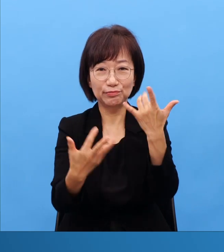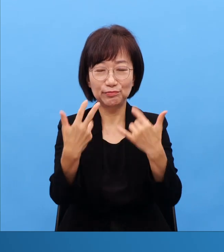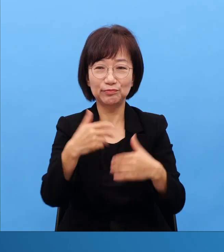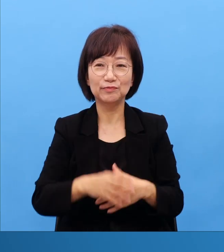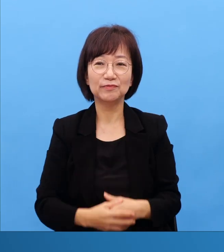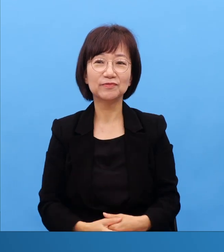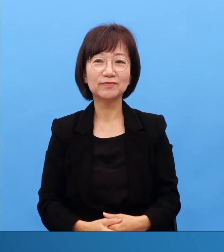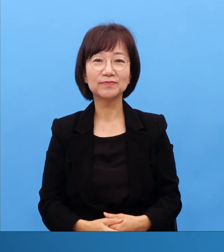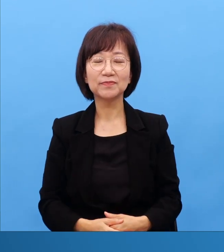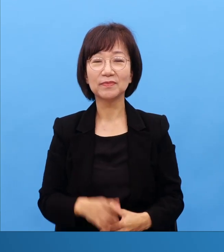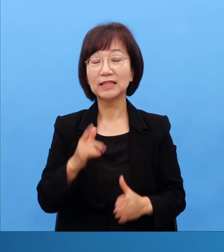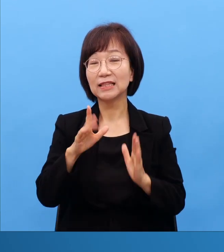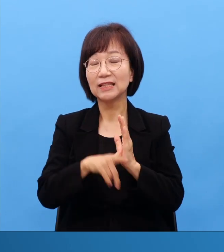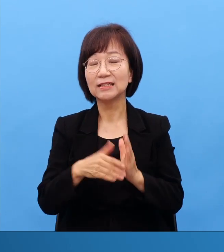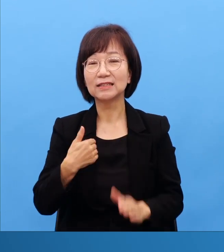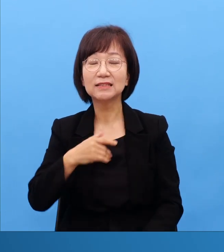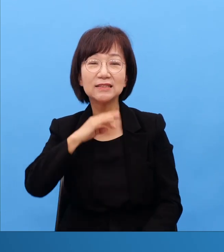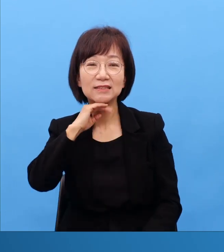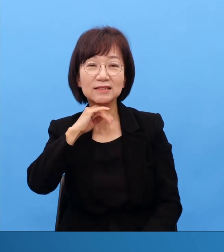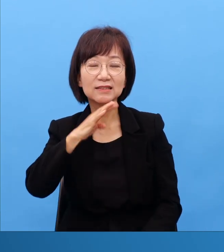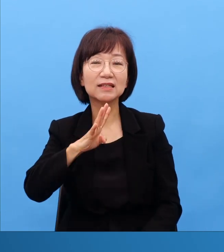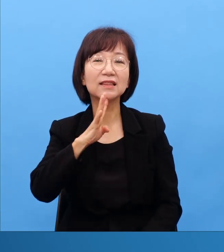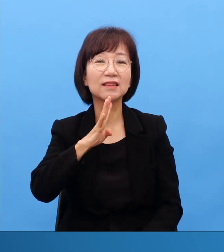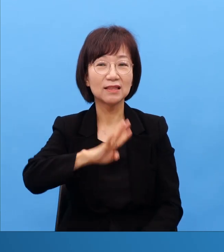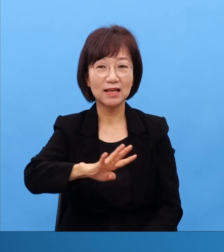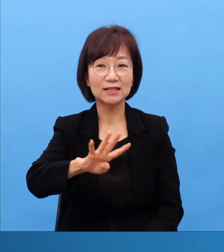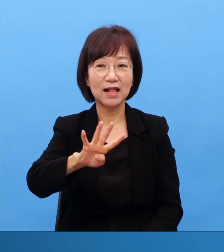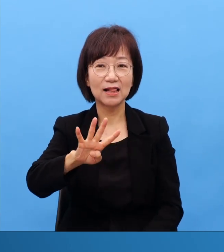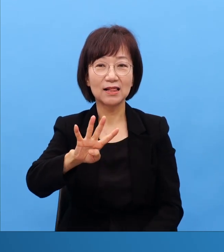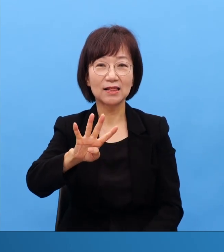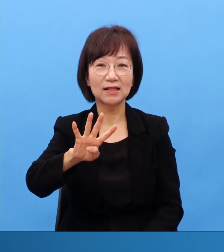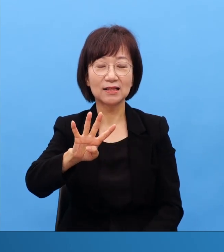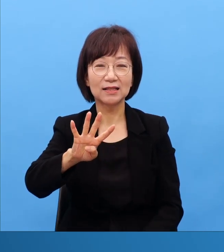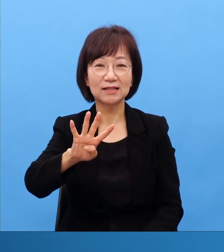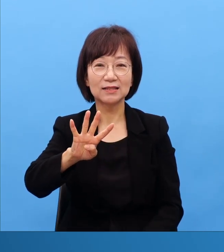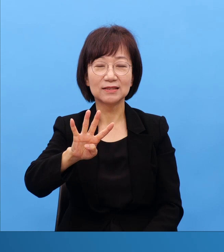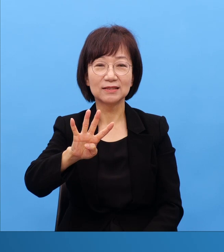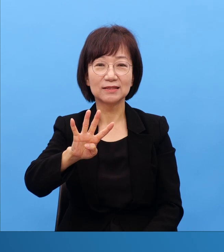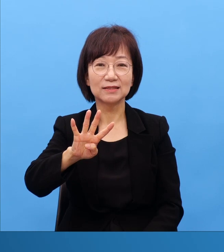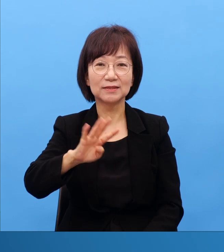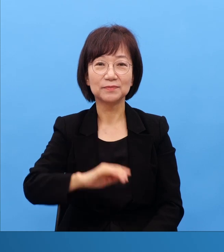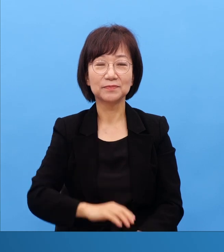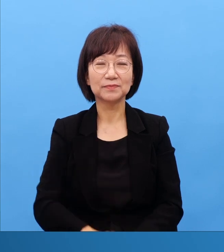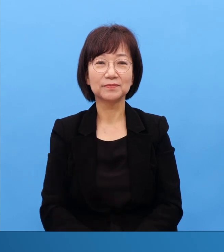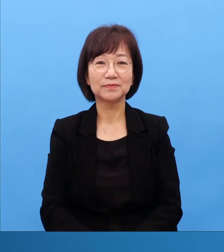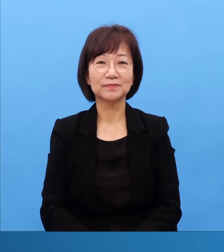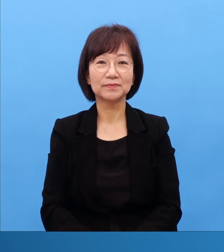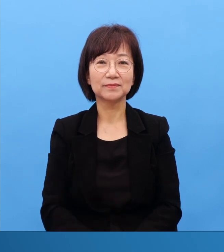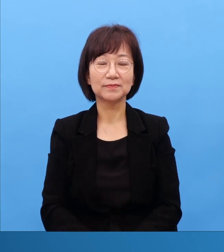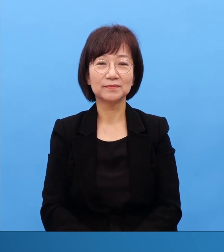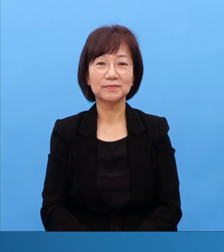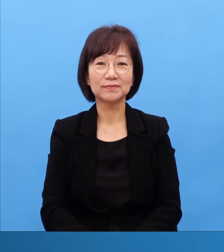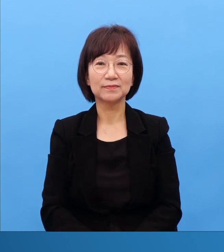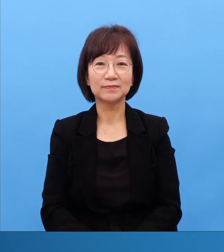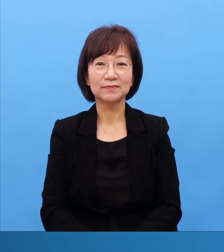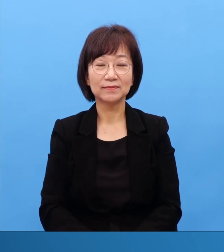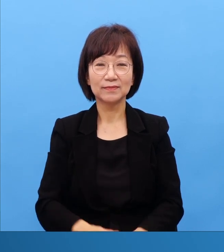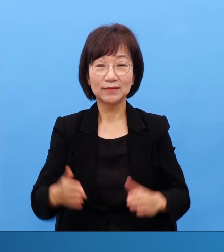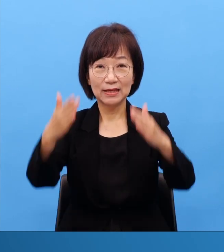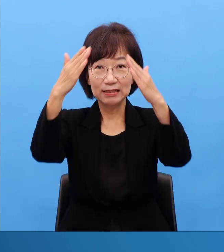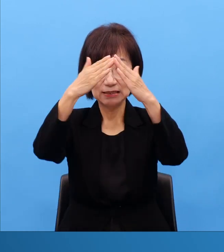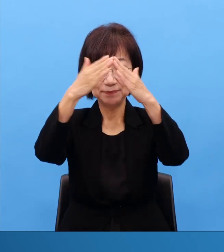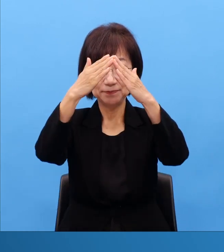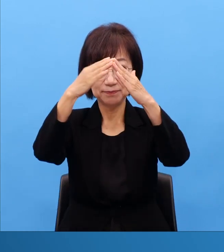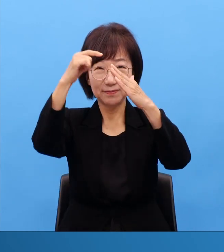나이는 네 살이었습니다. And I was 4 years old at the time. 이제 지붕에 불이 있기 때문에 다 기어서 이렇게